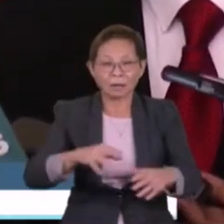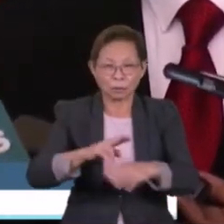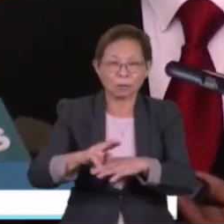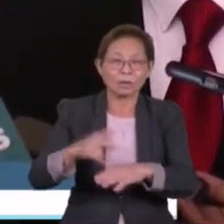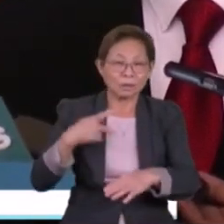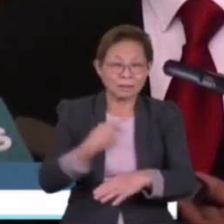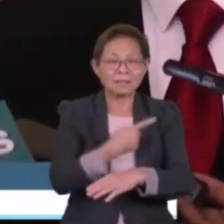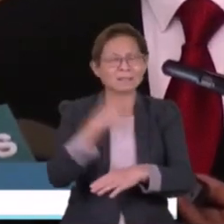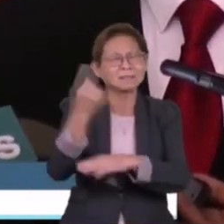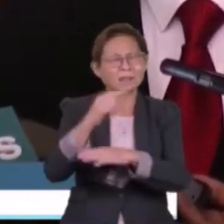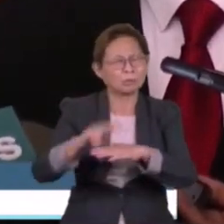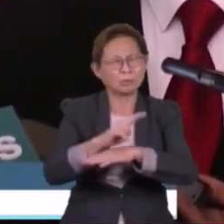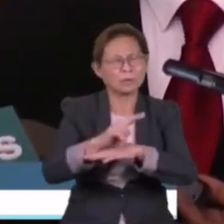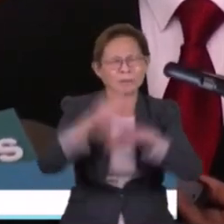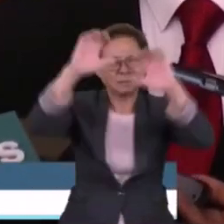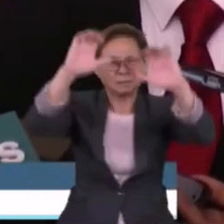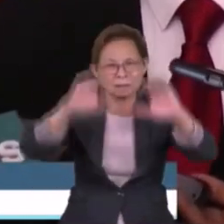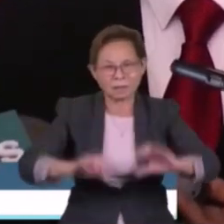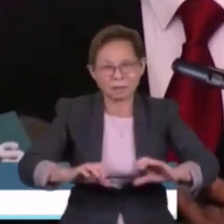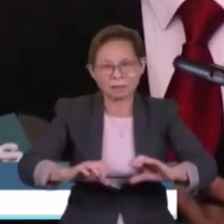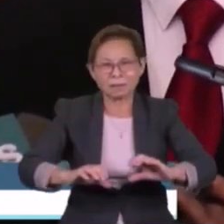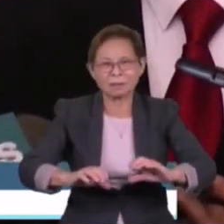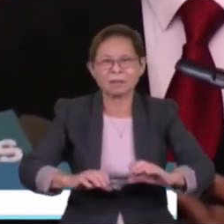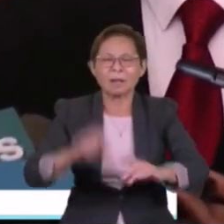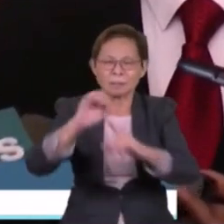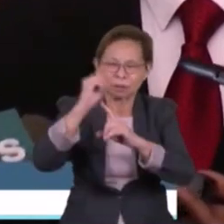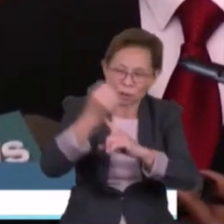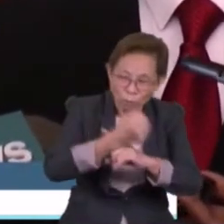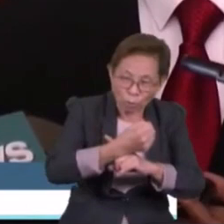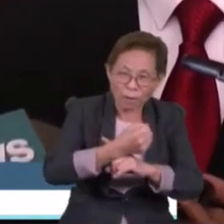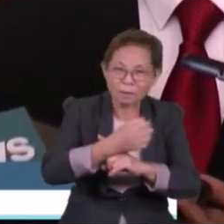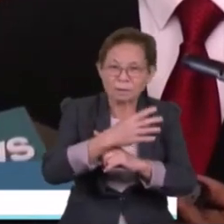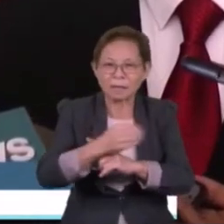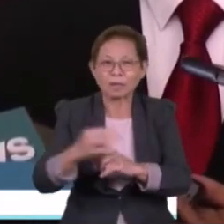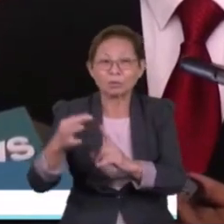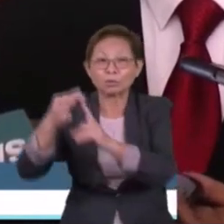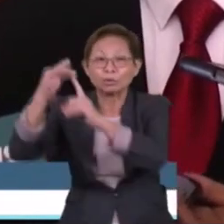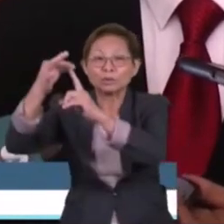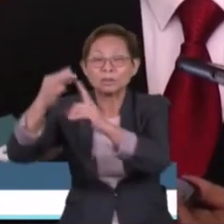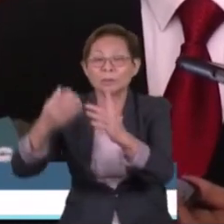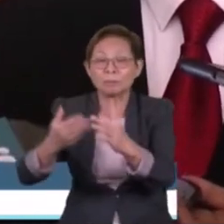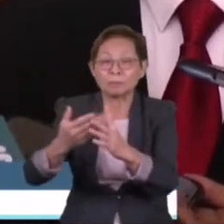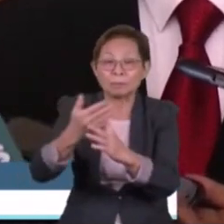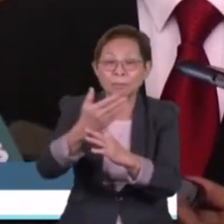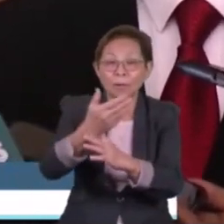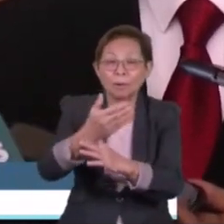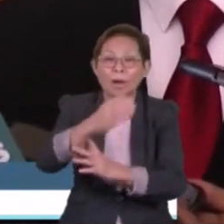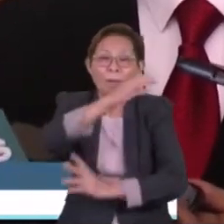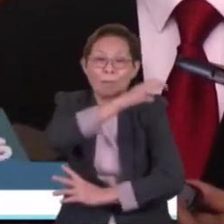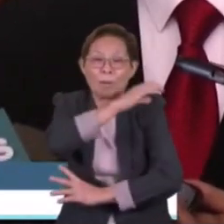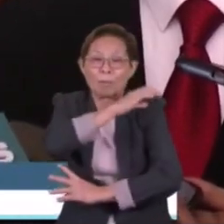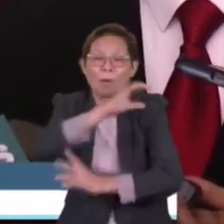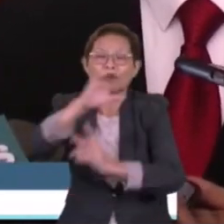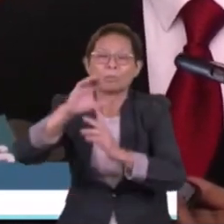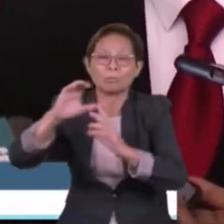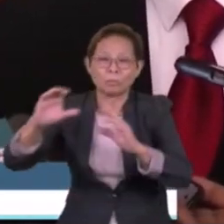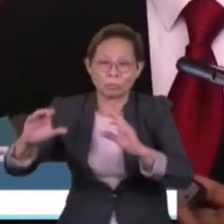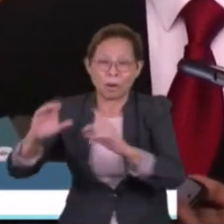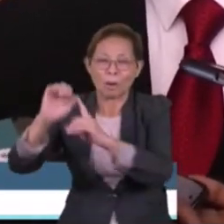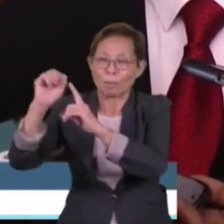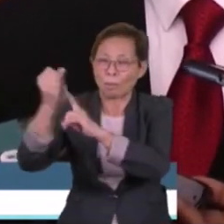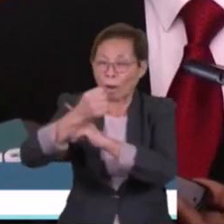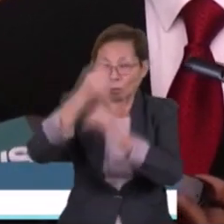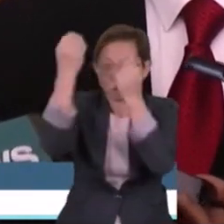menggunakan saluran-saluran, kesatuan-kesatuan, kesatuan-kesatuan dan khususnya melalui pengerusi-pengerusi Kongres ini untuk